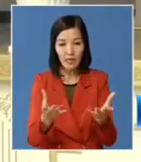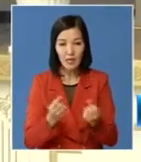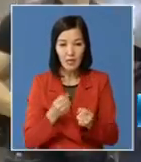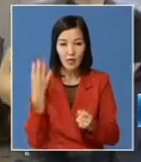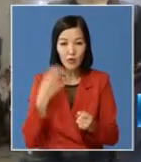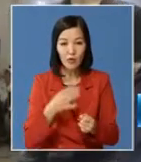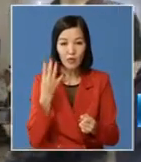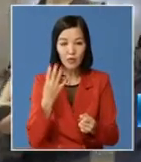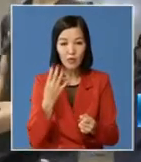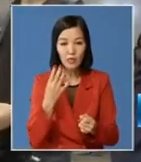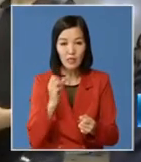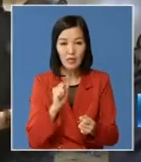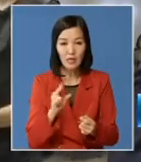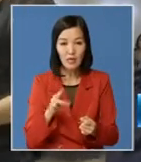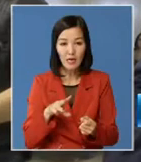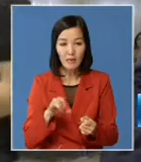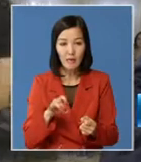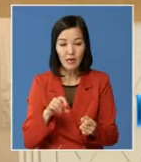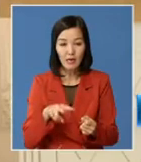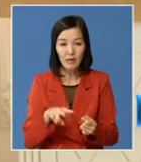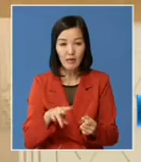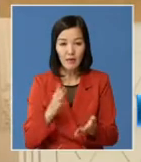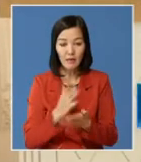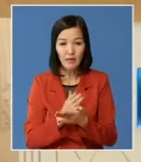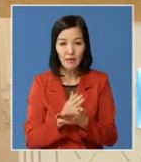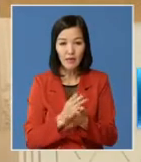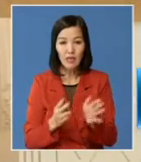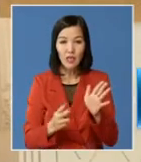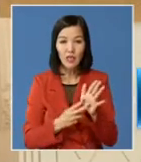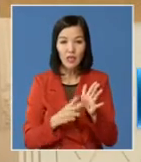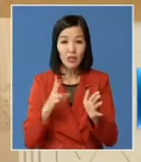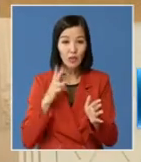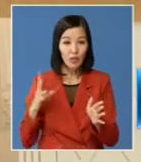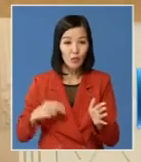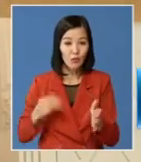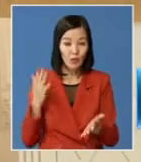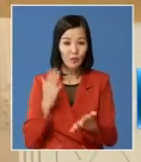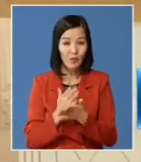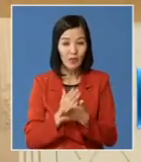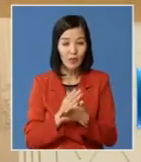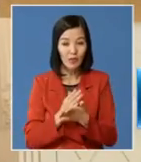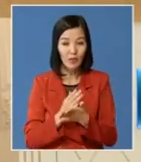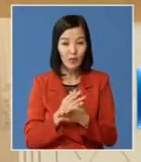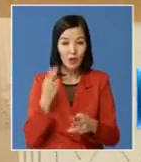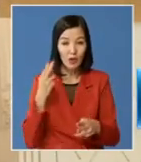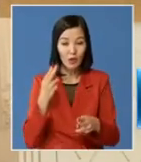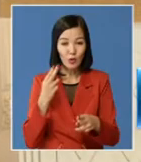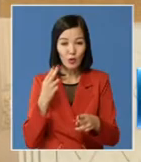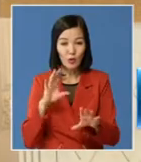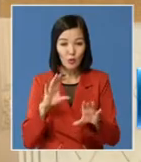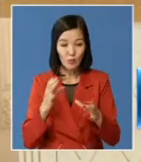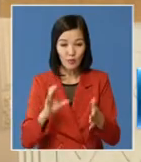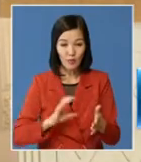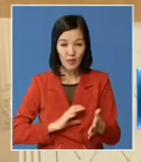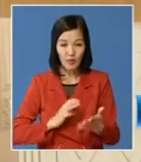34 жастағы Ақмарал Дөңбаева да бар. 7 қызым бар. Биыл күміс алқамды алып отырсам, келесі жылы